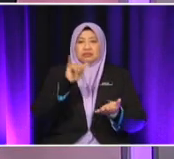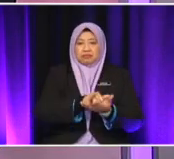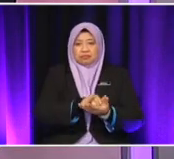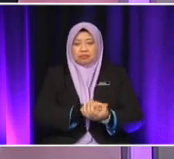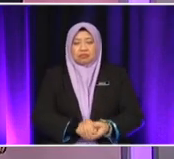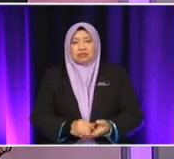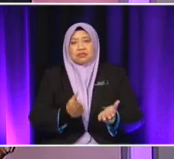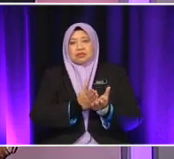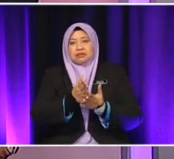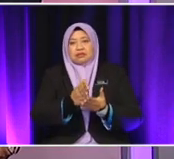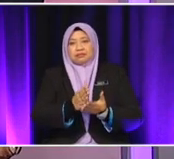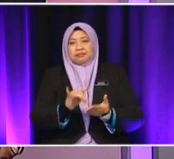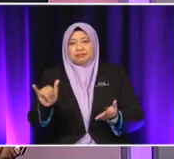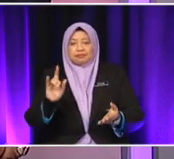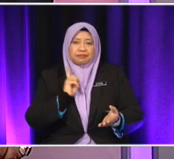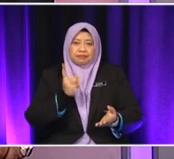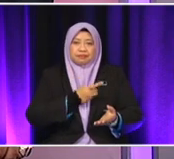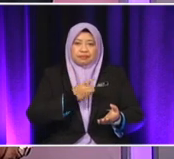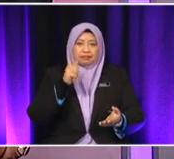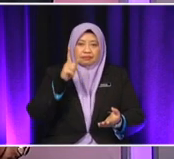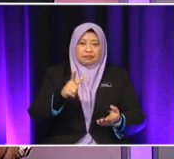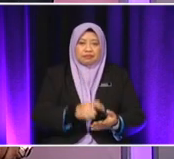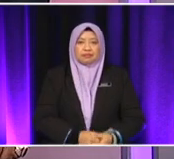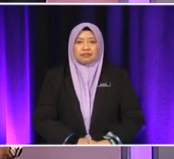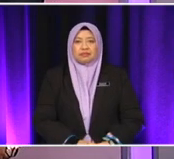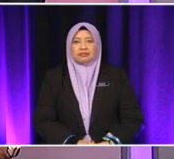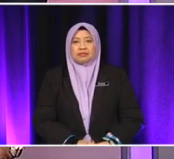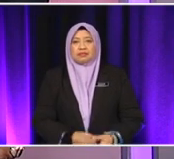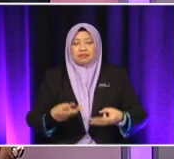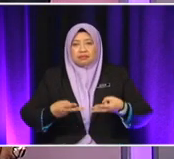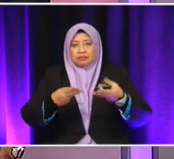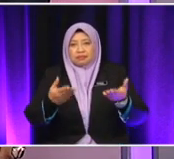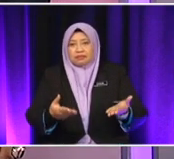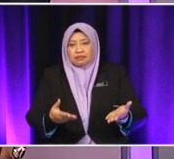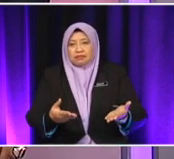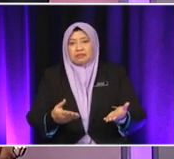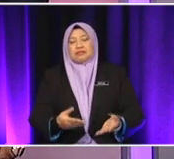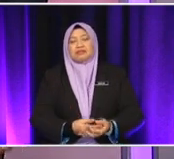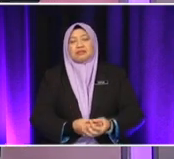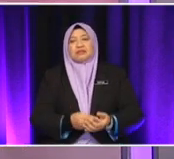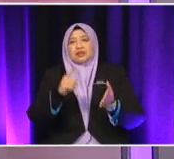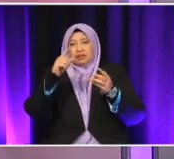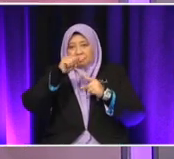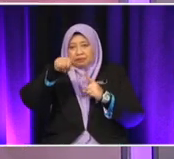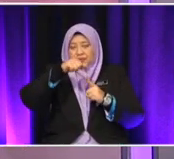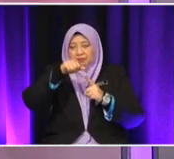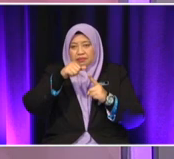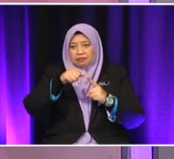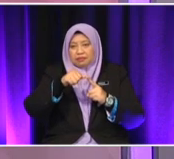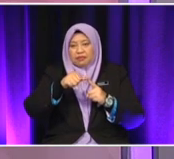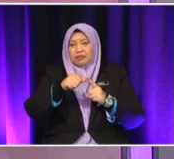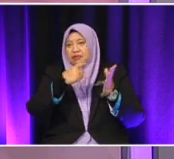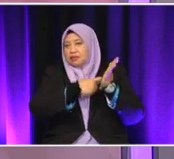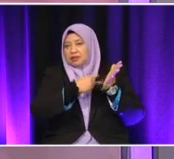seterusnya kita lihat hukum penawaran hukum penawaran mengatakan apabila harga sesuatu